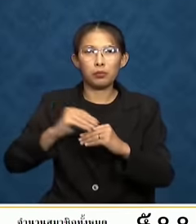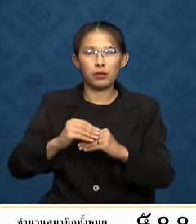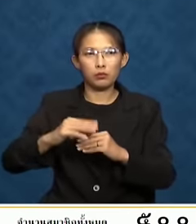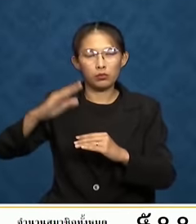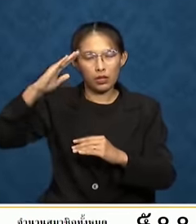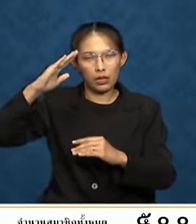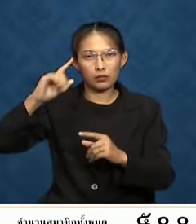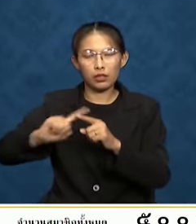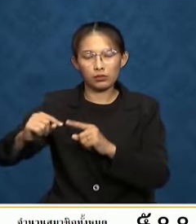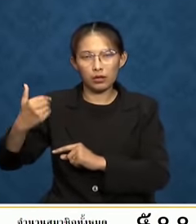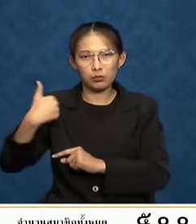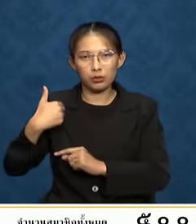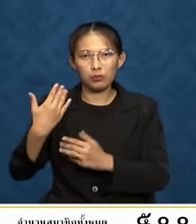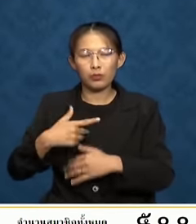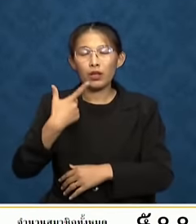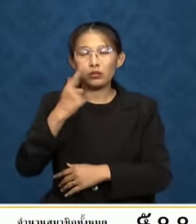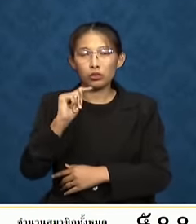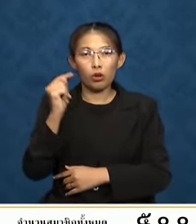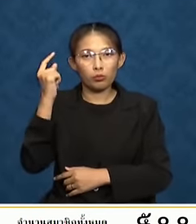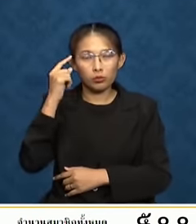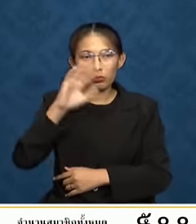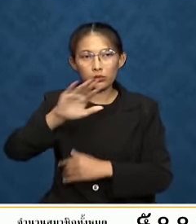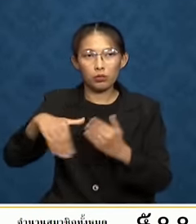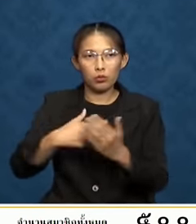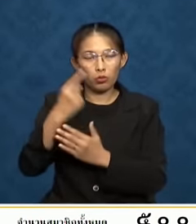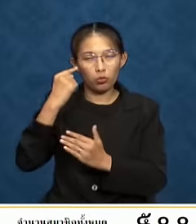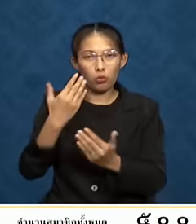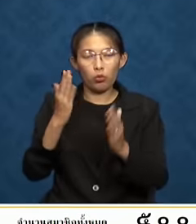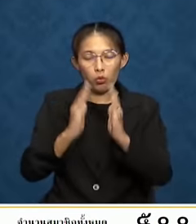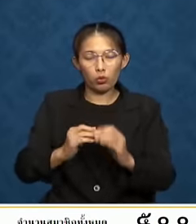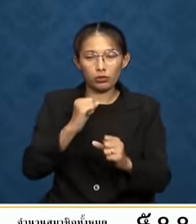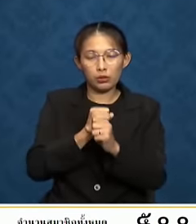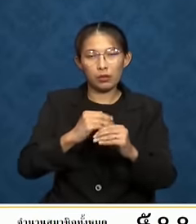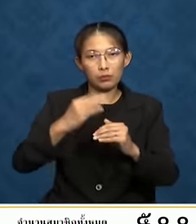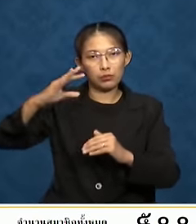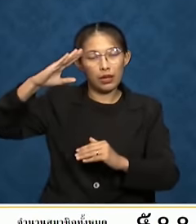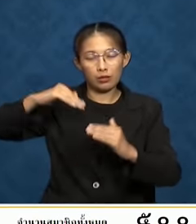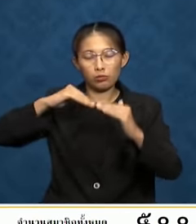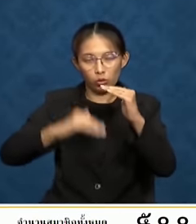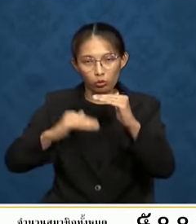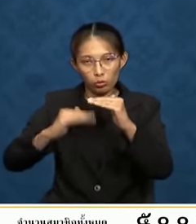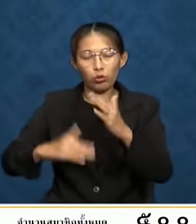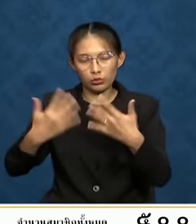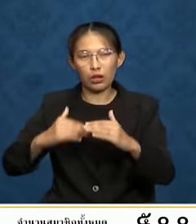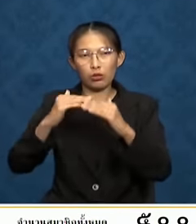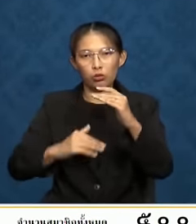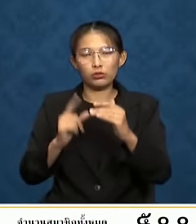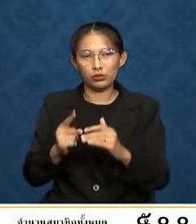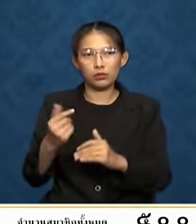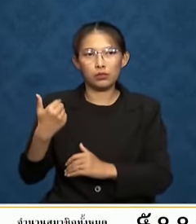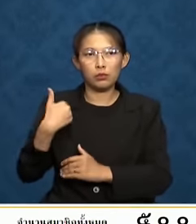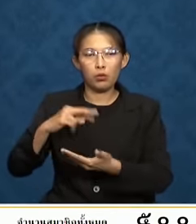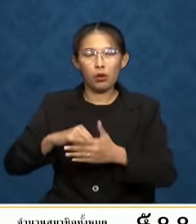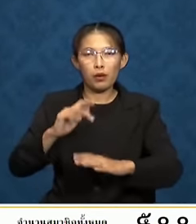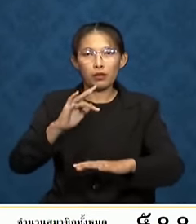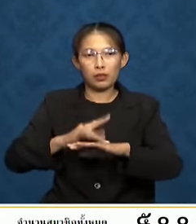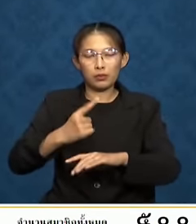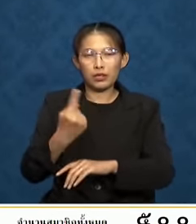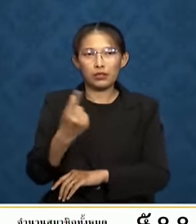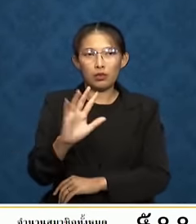ละอันนี้ก็เลยตอบให้ท่านฟังว่าเรื่องปรับลดกำลังพลผมทำแล้วมันจะลดแน่แหละก็ไม่ใช่ธรรมชาติอย่างเดียว